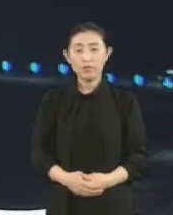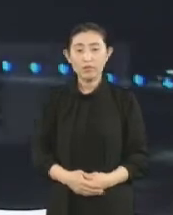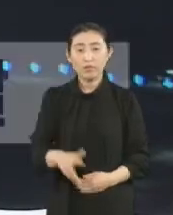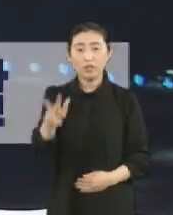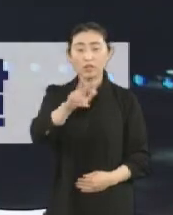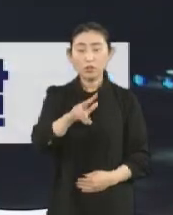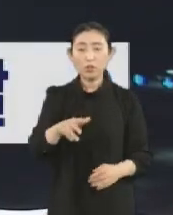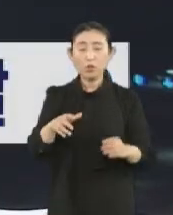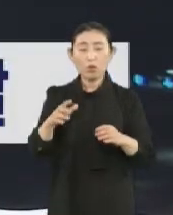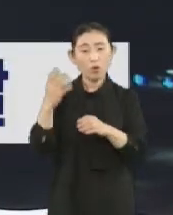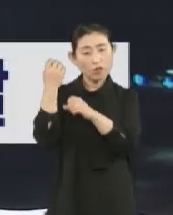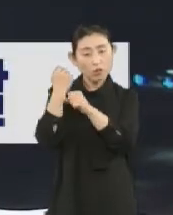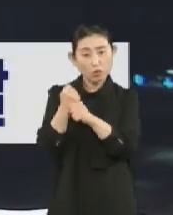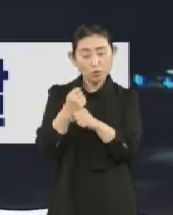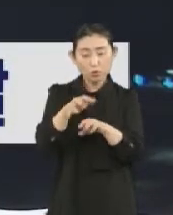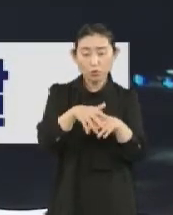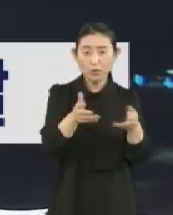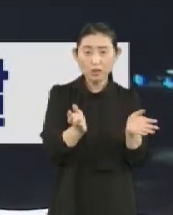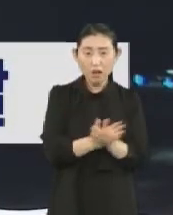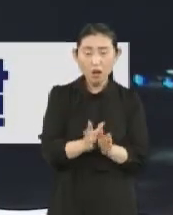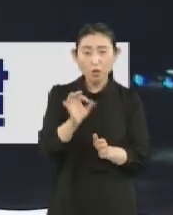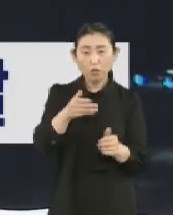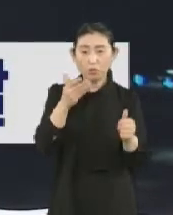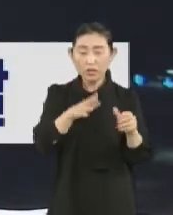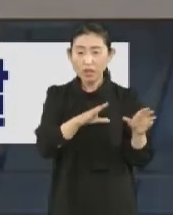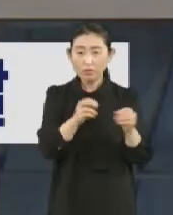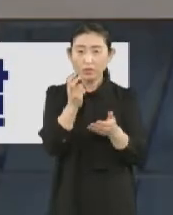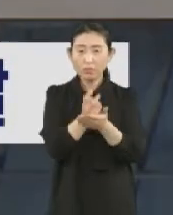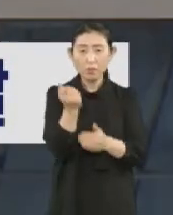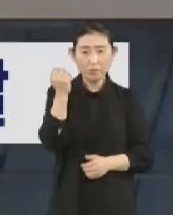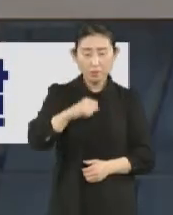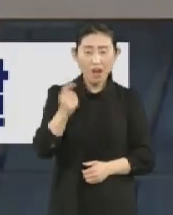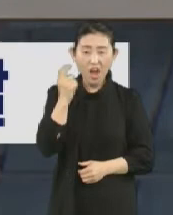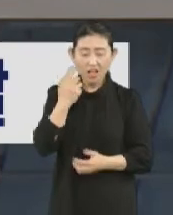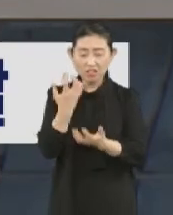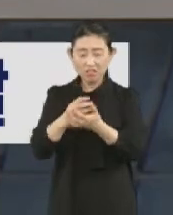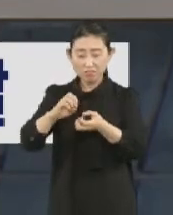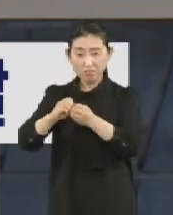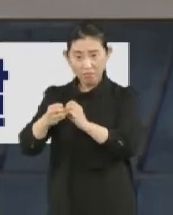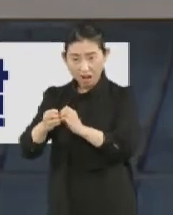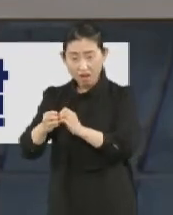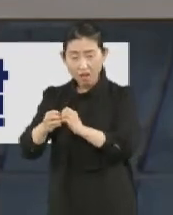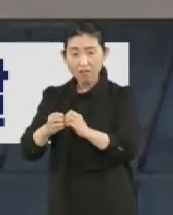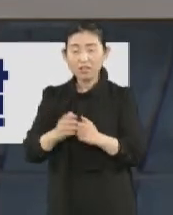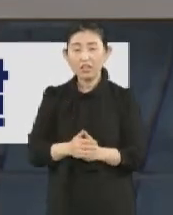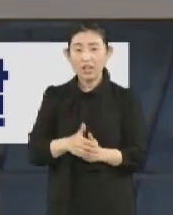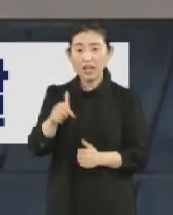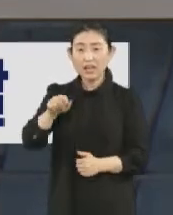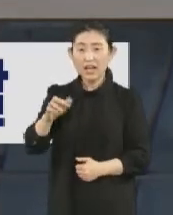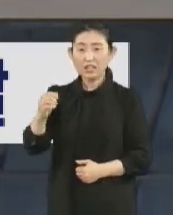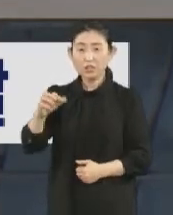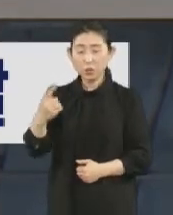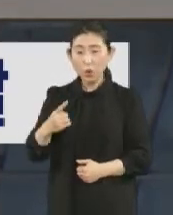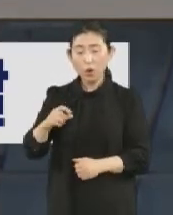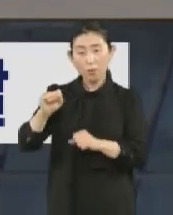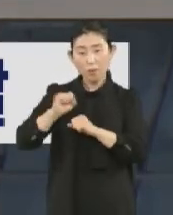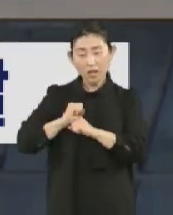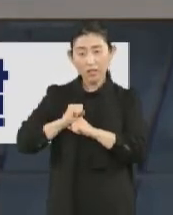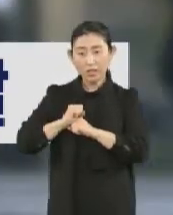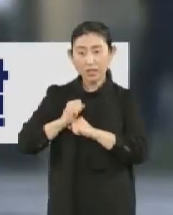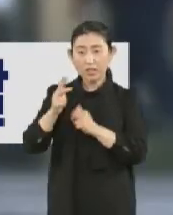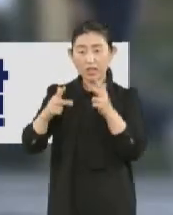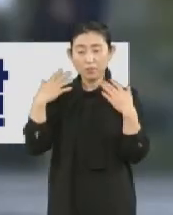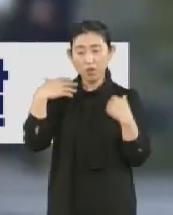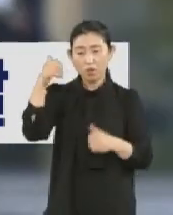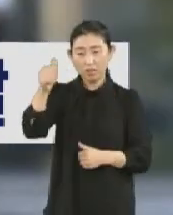전국 공공 연구 노동 조합이 청탁 금지 법 위반과 허위공문서 작성 등의 혐의로 간 후 방위사업청 장을